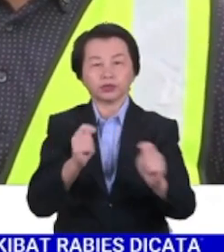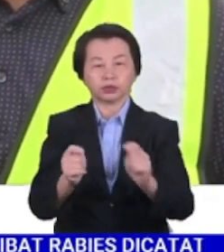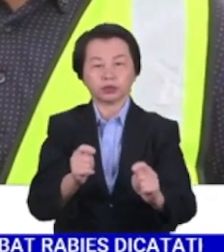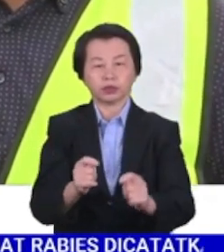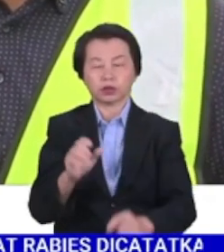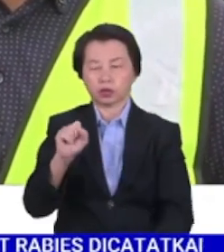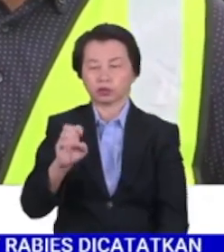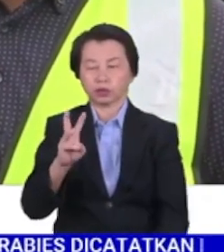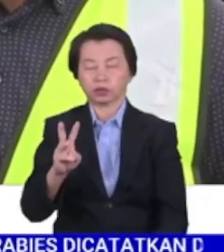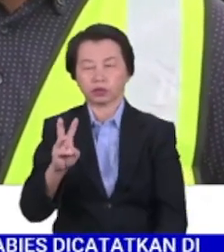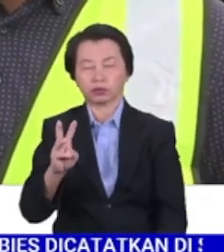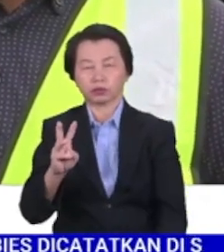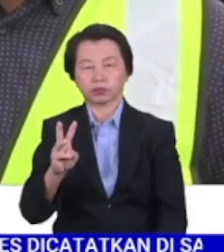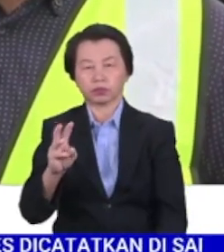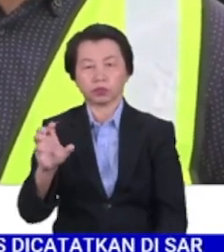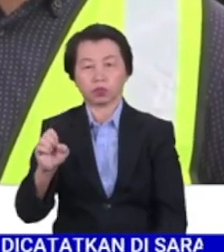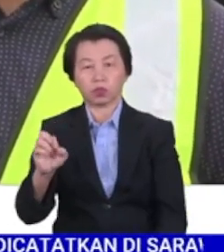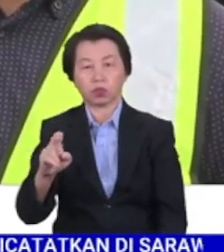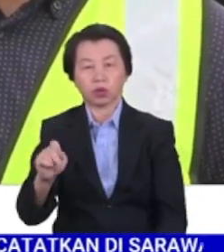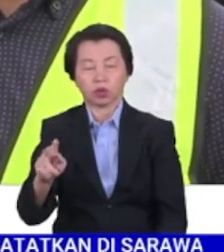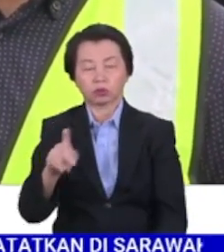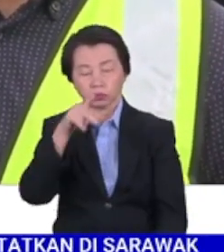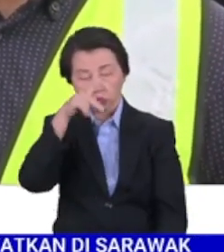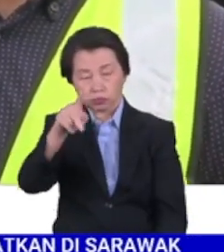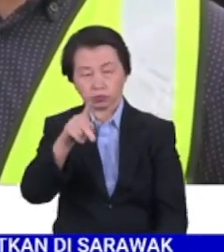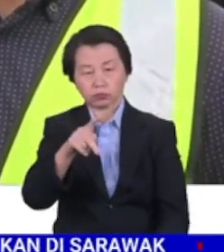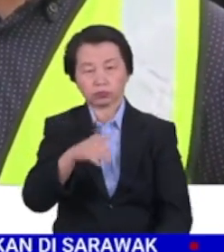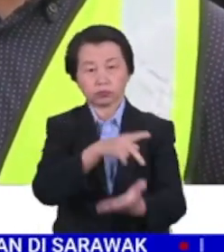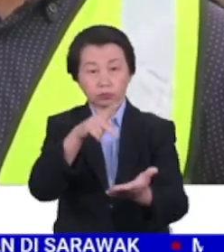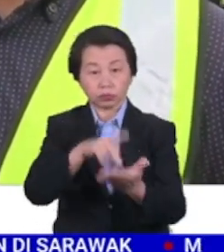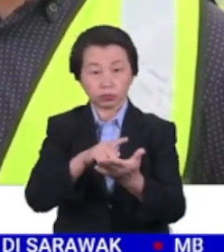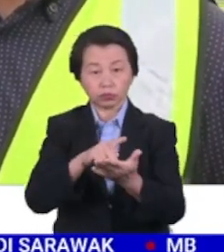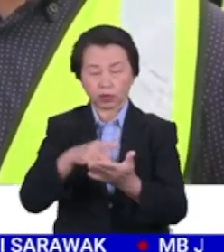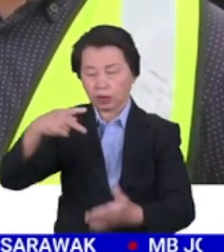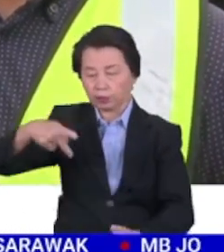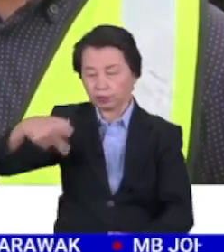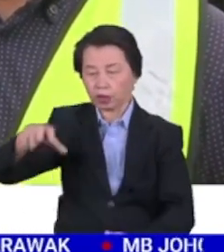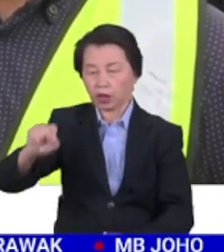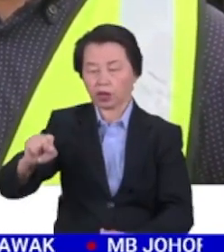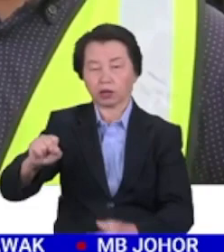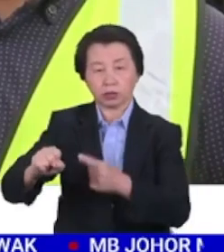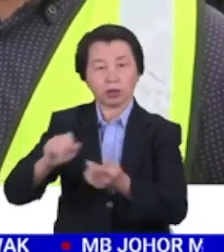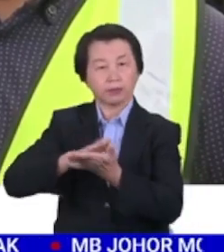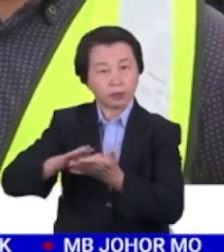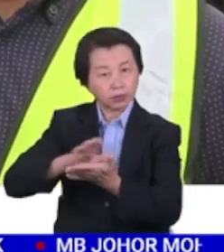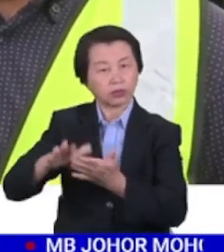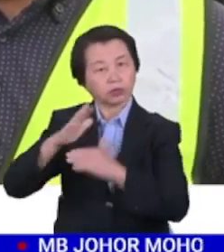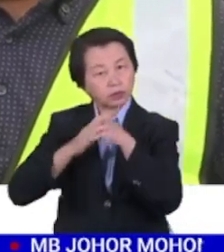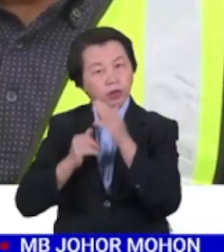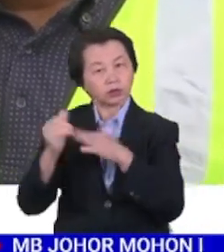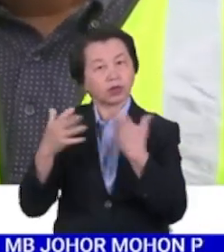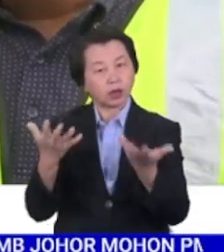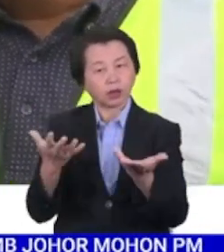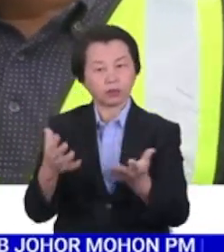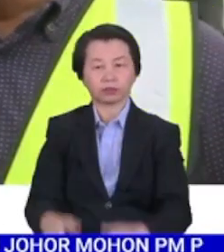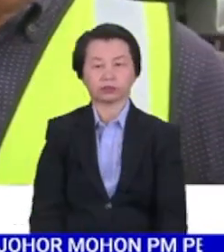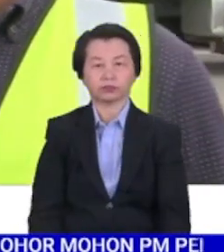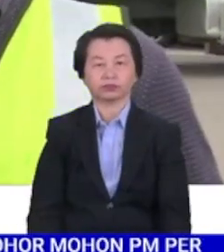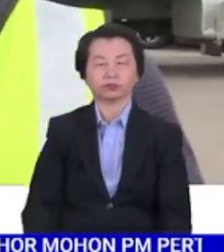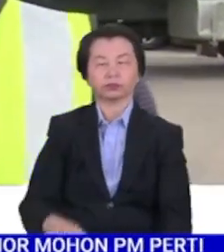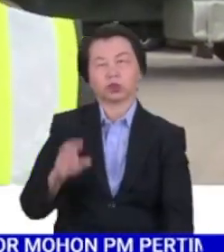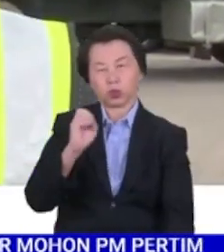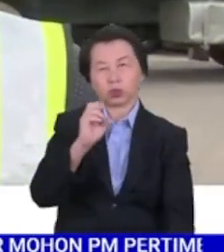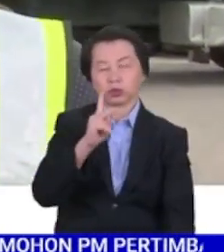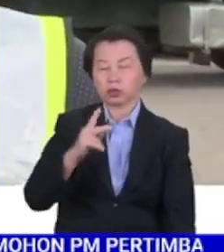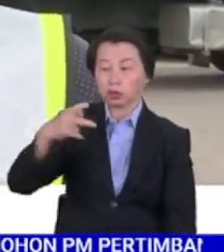pihak SW Environment untuk memastikan pusat pemindahan sementara di negeri ini bersih dan selesa Tuan? Okey, di